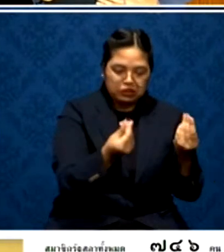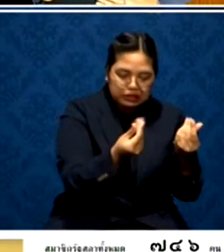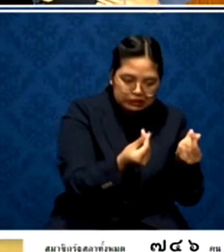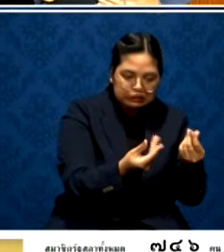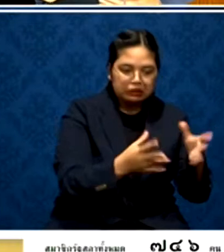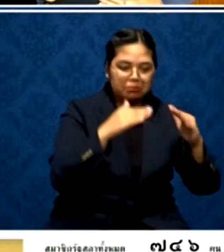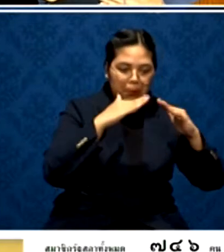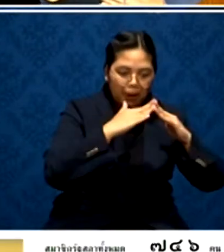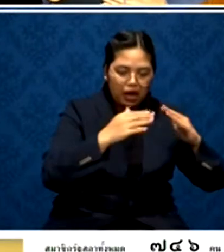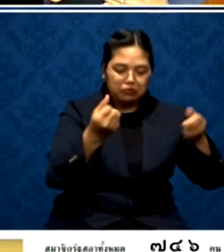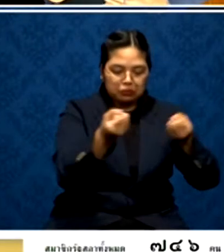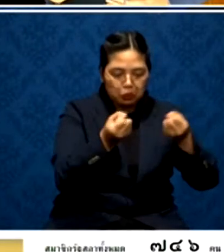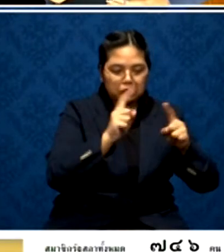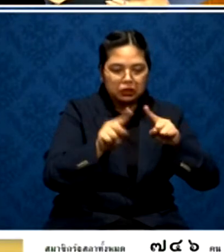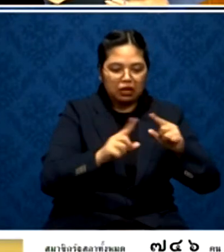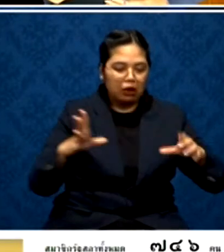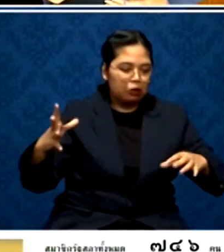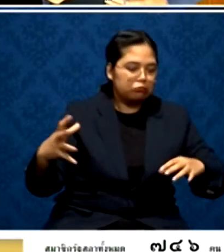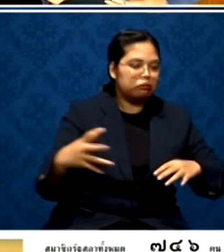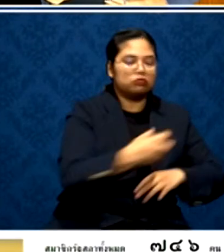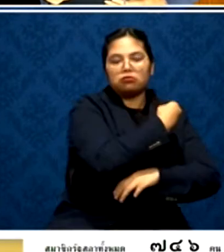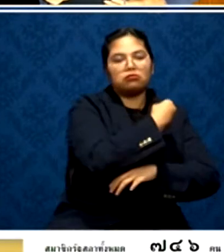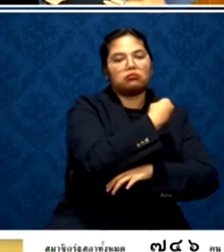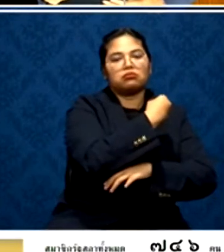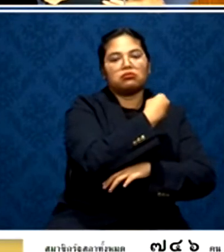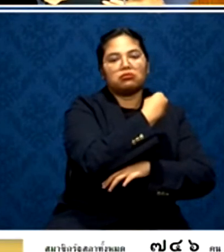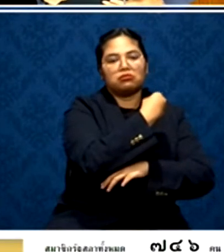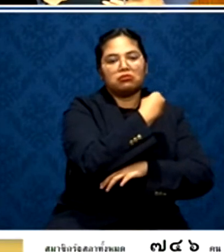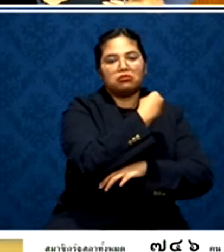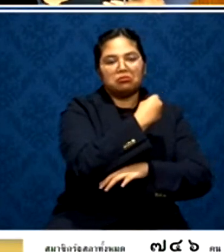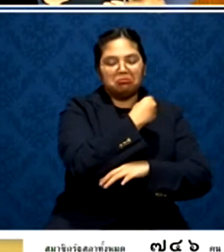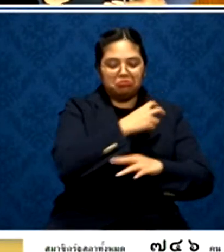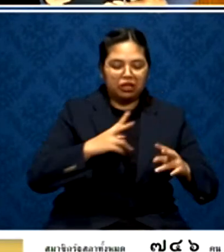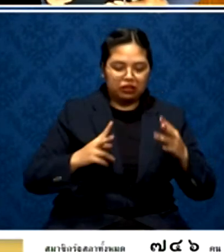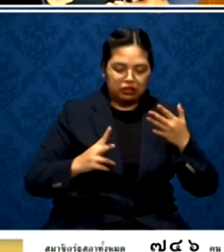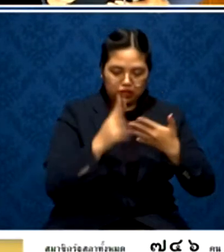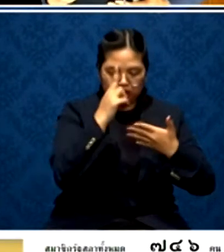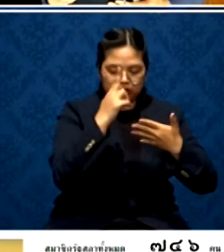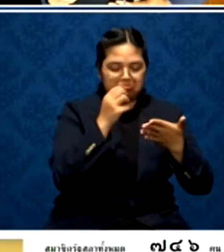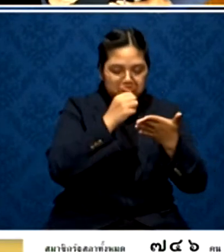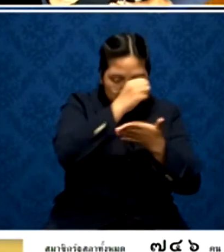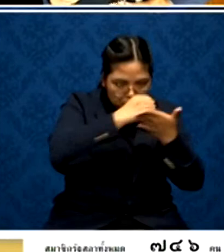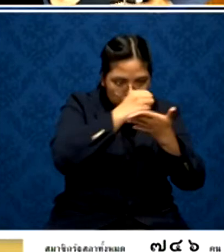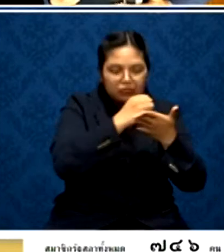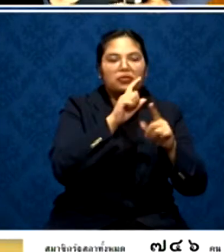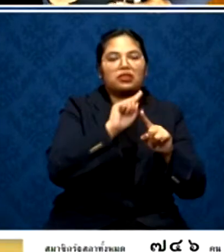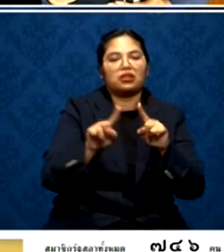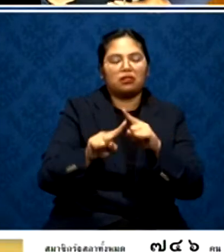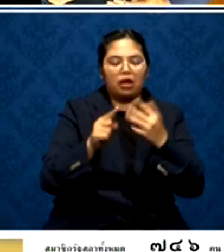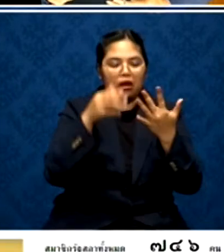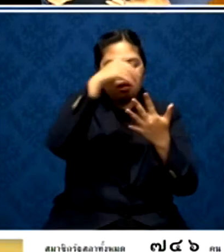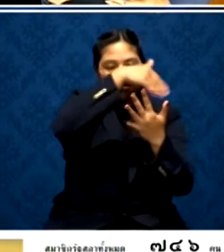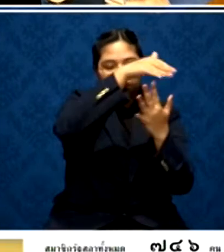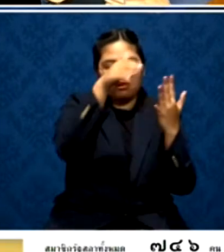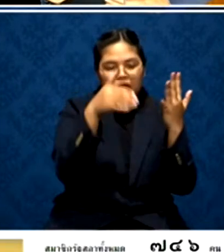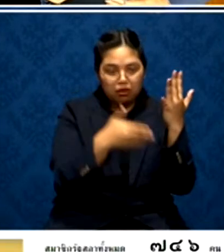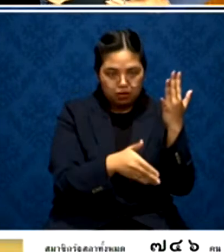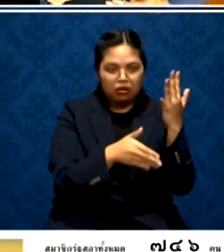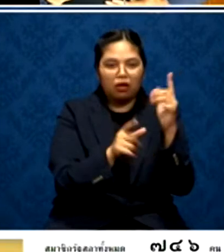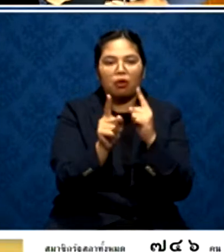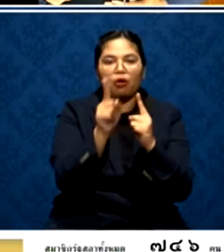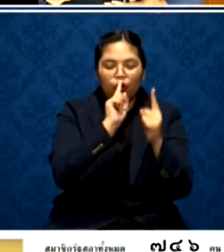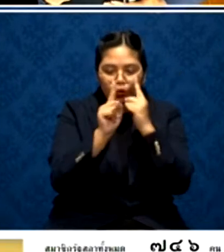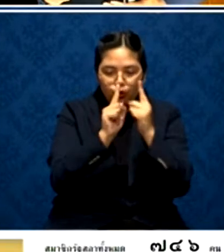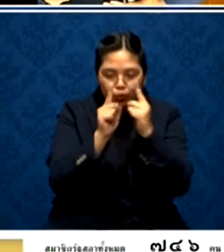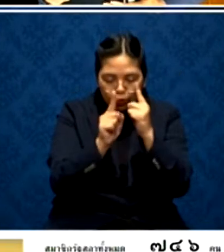จรการค้ายาเสพติดพร้อมดำเนินการเจรจาทางการทูตกับประเทศตามแนวชายแดนเ